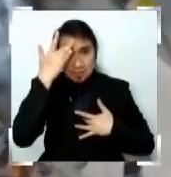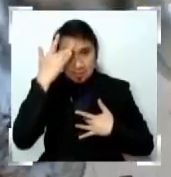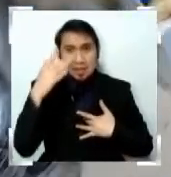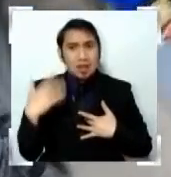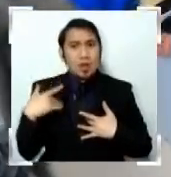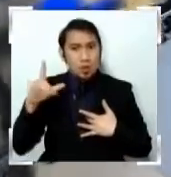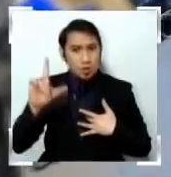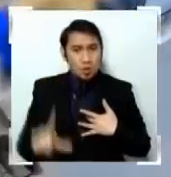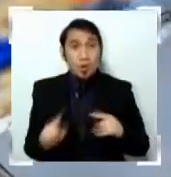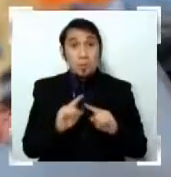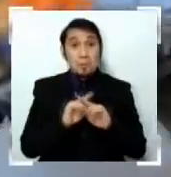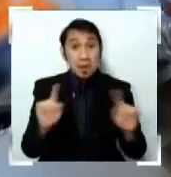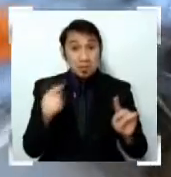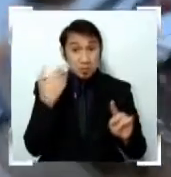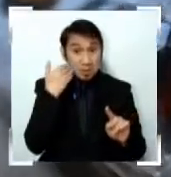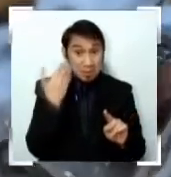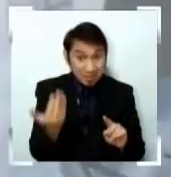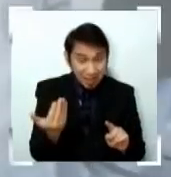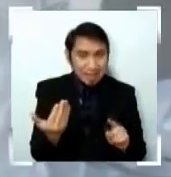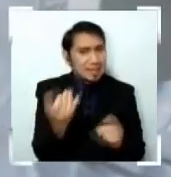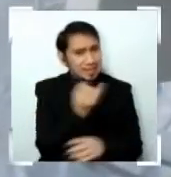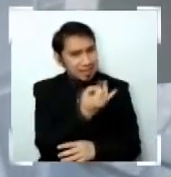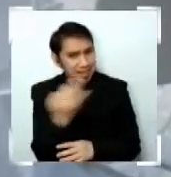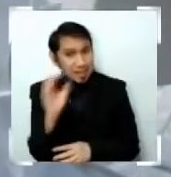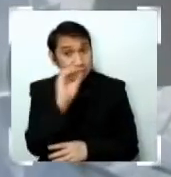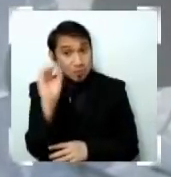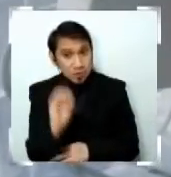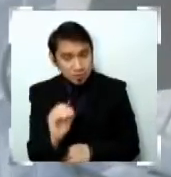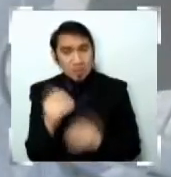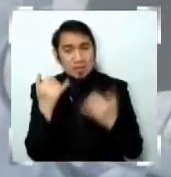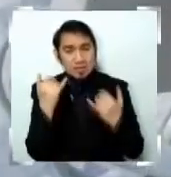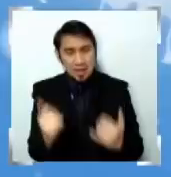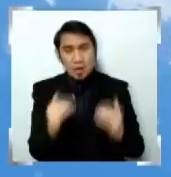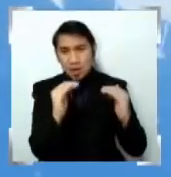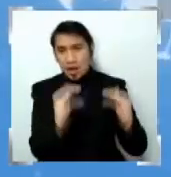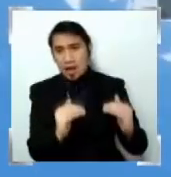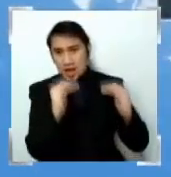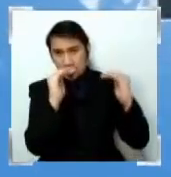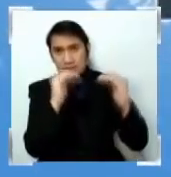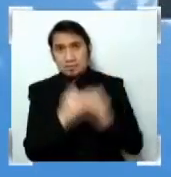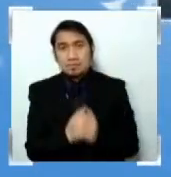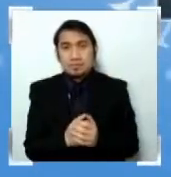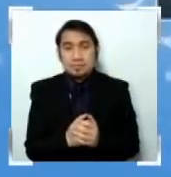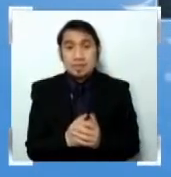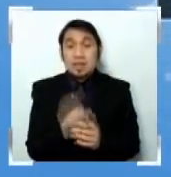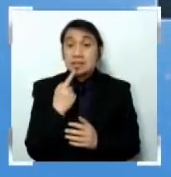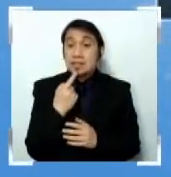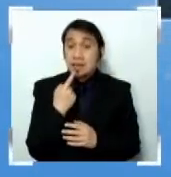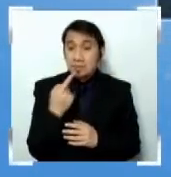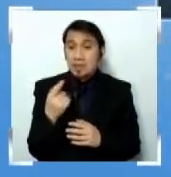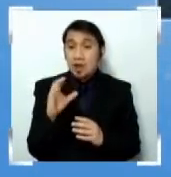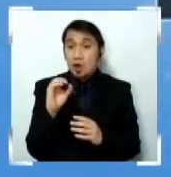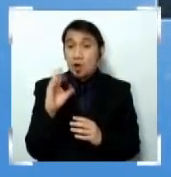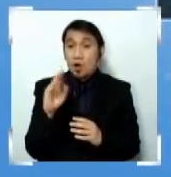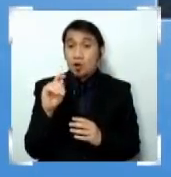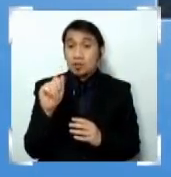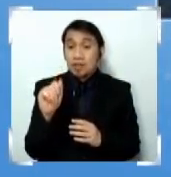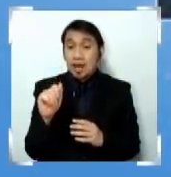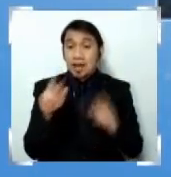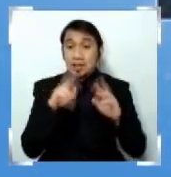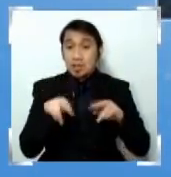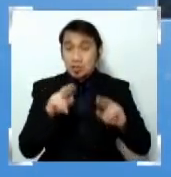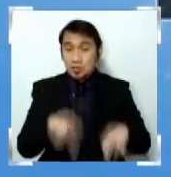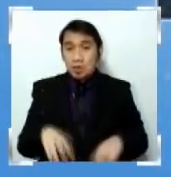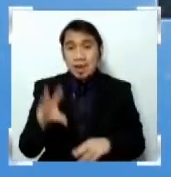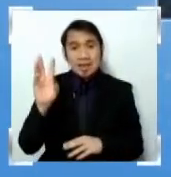ang fatality rate o porsyento ng mga namatay, pinakamataas sa loob ng mahigit 3 buwan. Ayon sa Octor Research, 6 na lugar sa labas ng NCR ang high